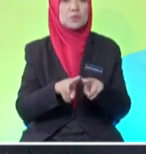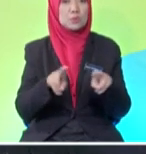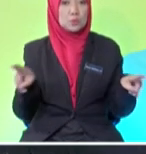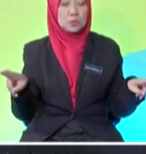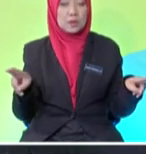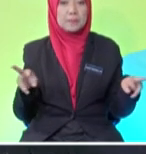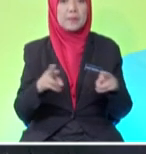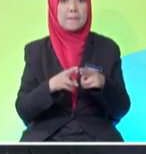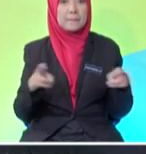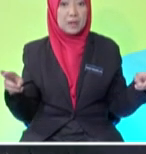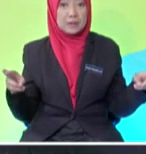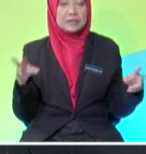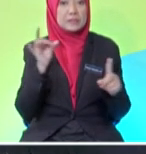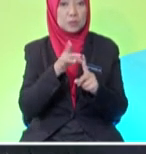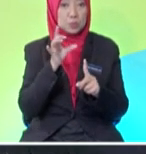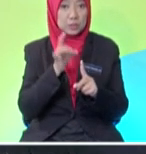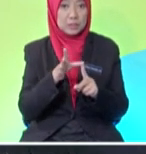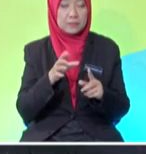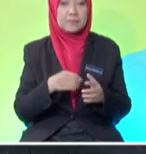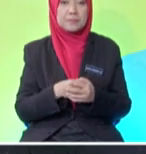penggaris keluli kemudian